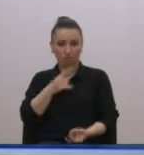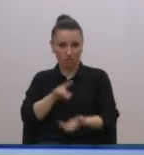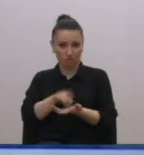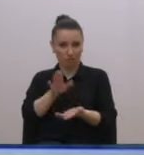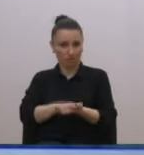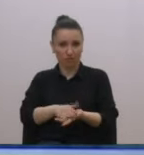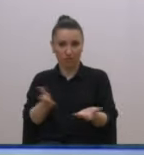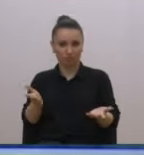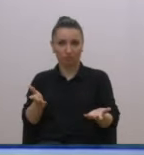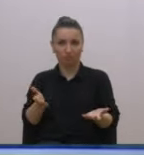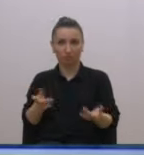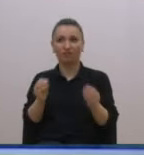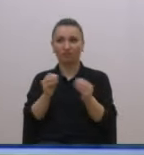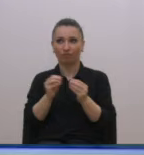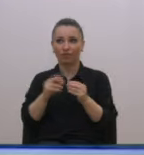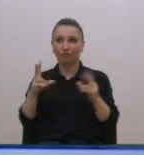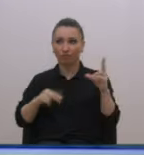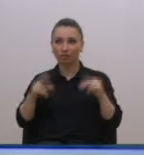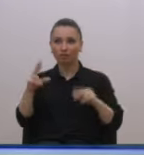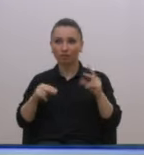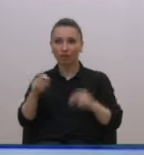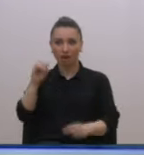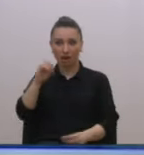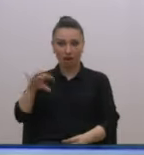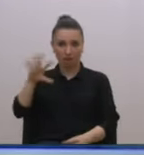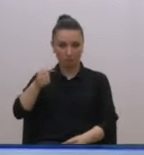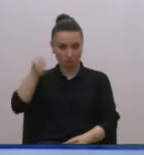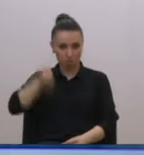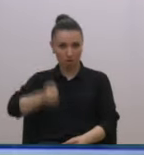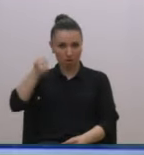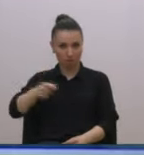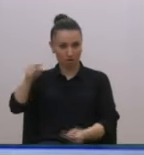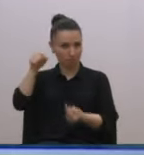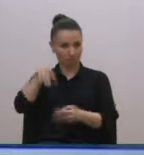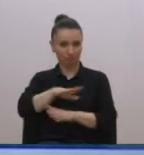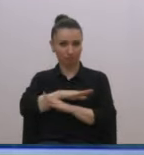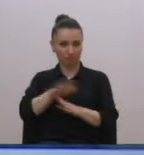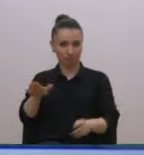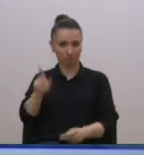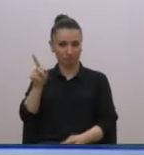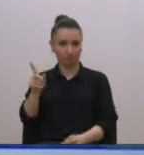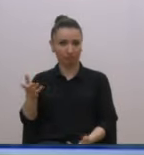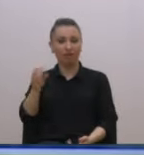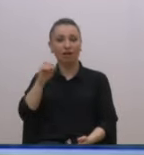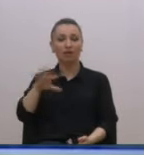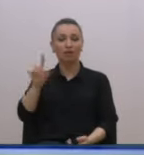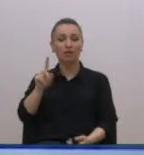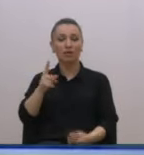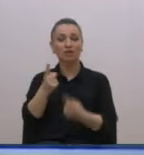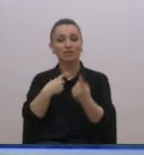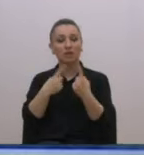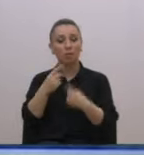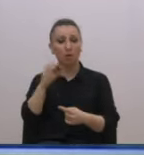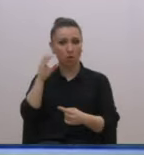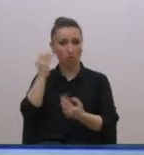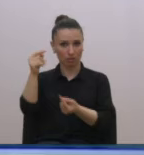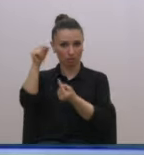არის ეს ანუ ევროპა ხო ბრახაბრუხი არ არის ანუ ბრახაბრუხი ხო არ არის ევროპა ევროპა არის საუბარი და